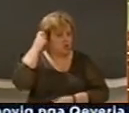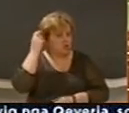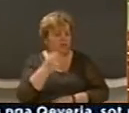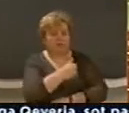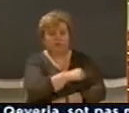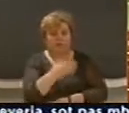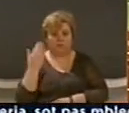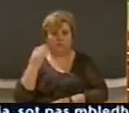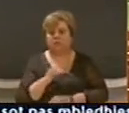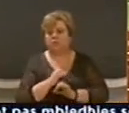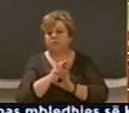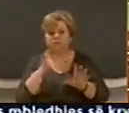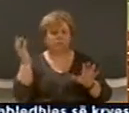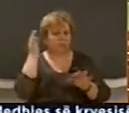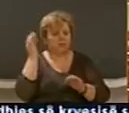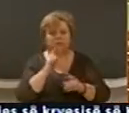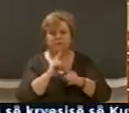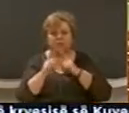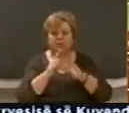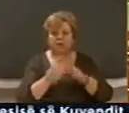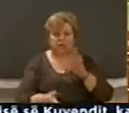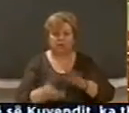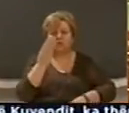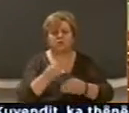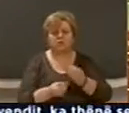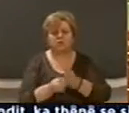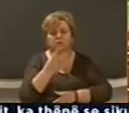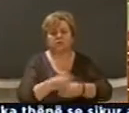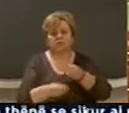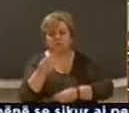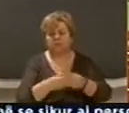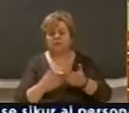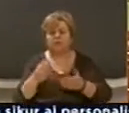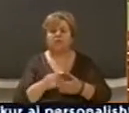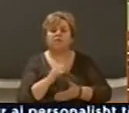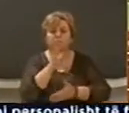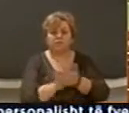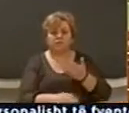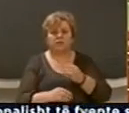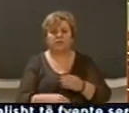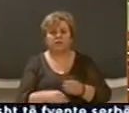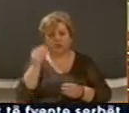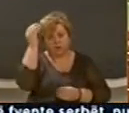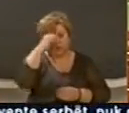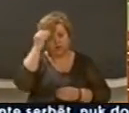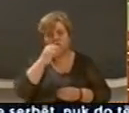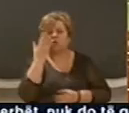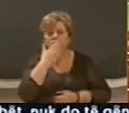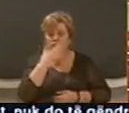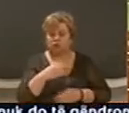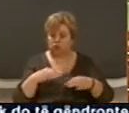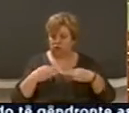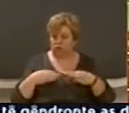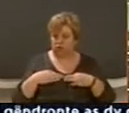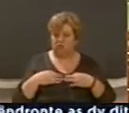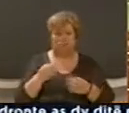kaluar nuk kanë dëgjuar duke folur për rritjen e zhvillimit ekonomik, për fillimin e ngritjes së cilësisë në arsim, në shëndetësi,